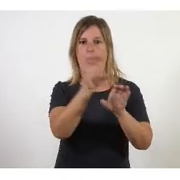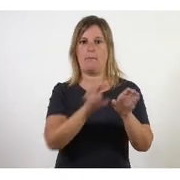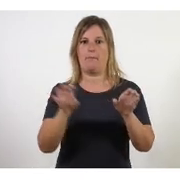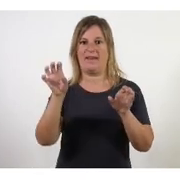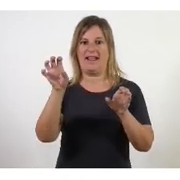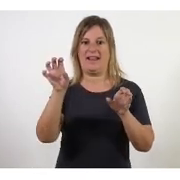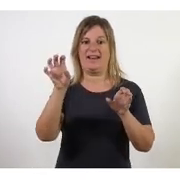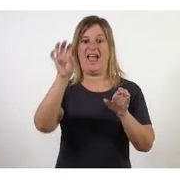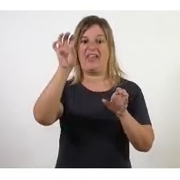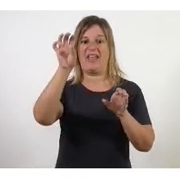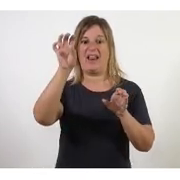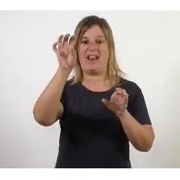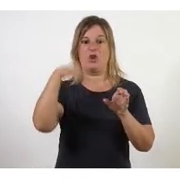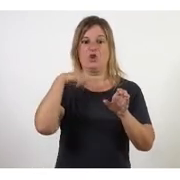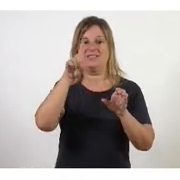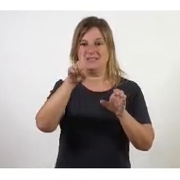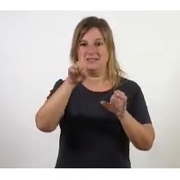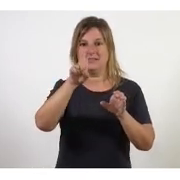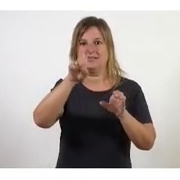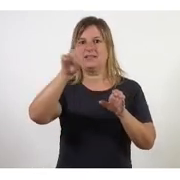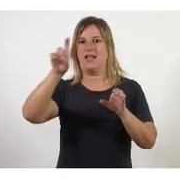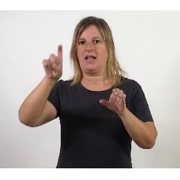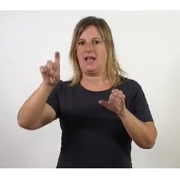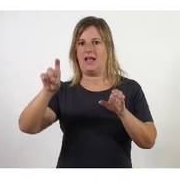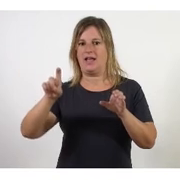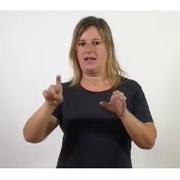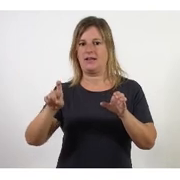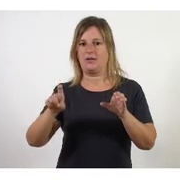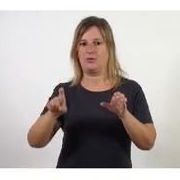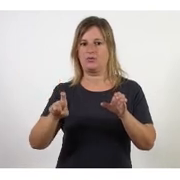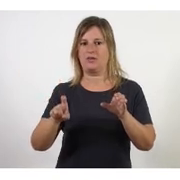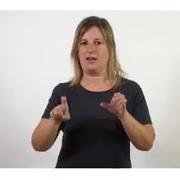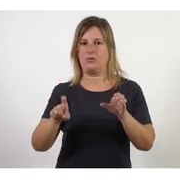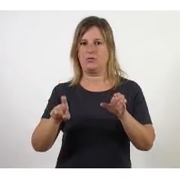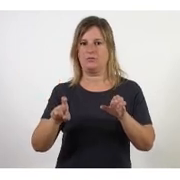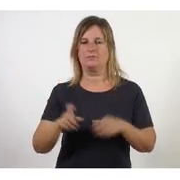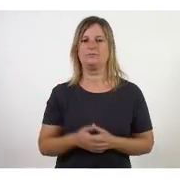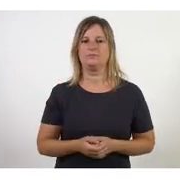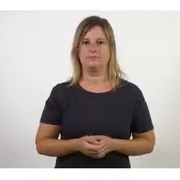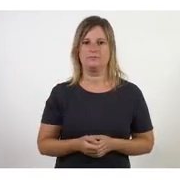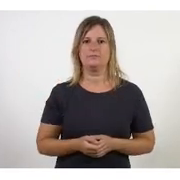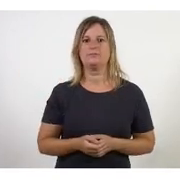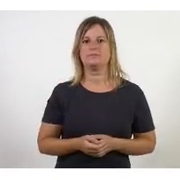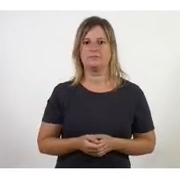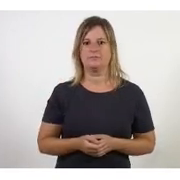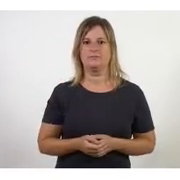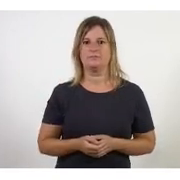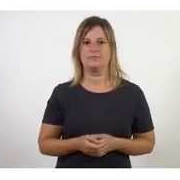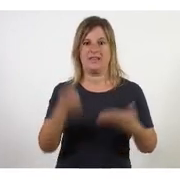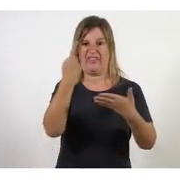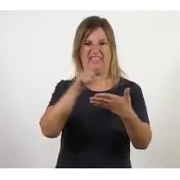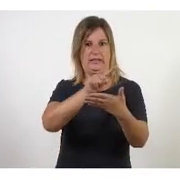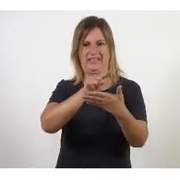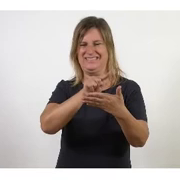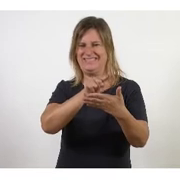superior, toco i aguanto aquesta capa i veieu que l'estic movent per pantalla, la desplaço al costat, a continuació